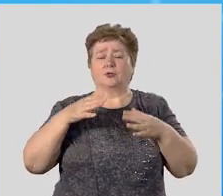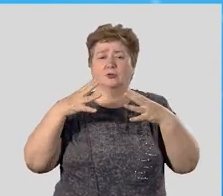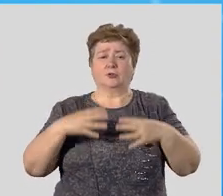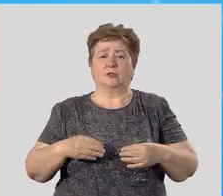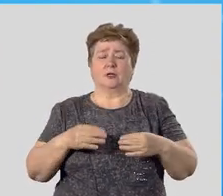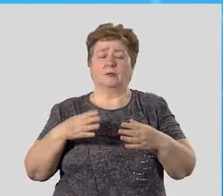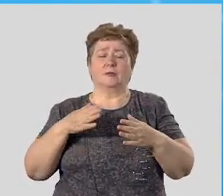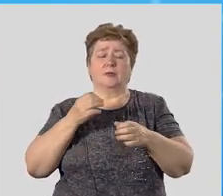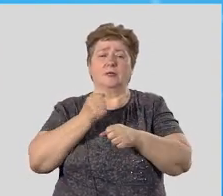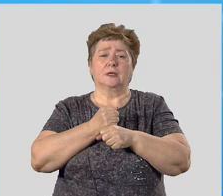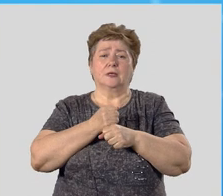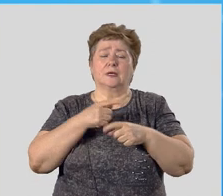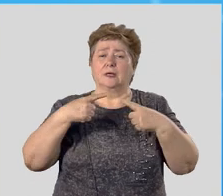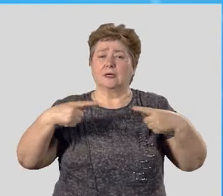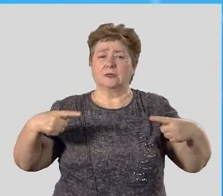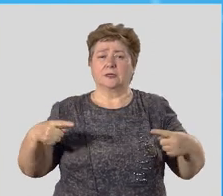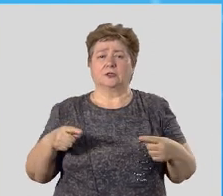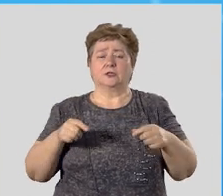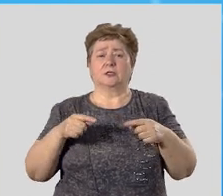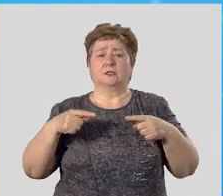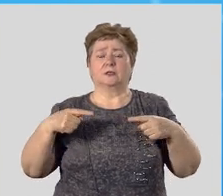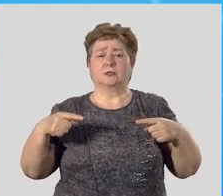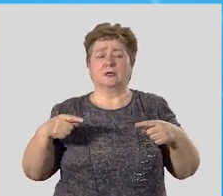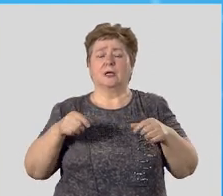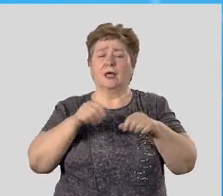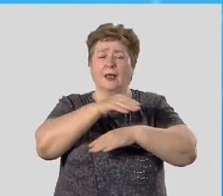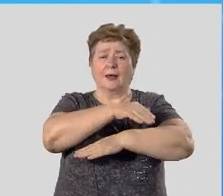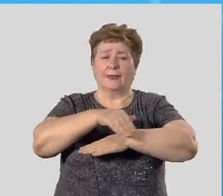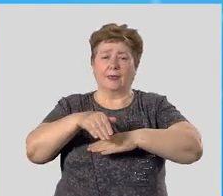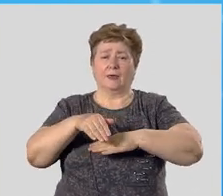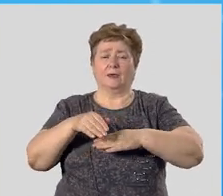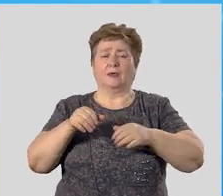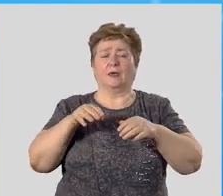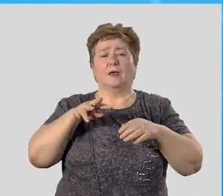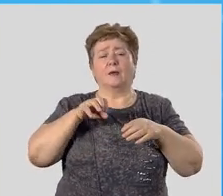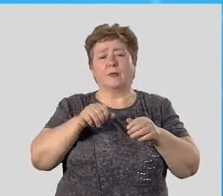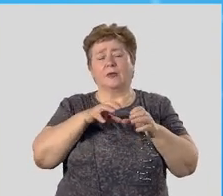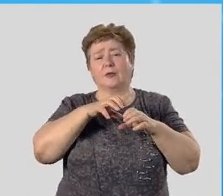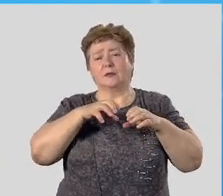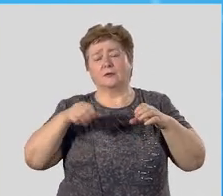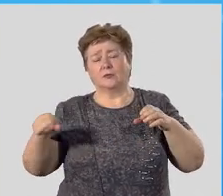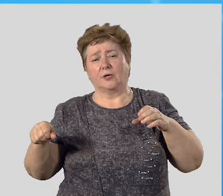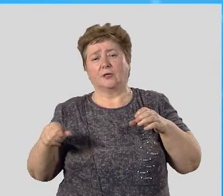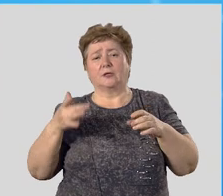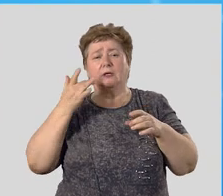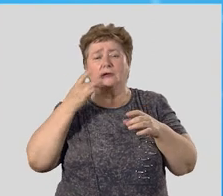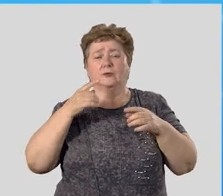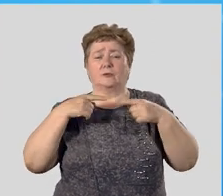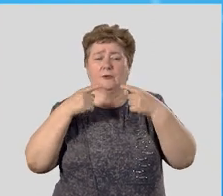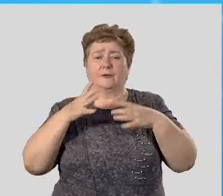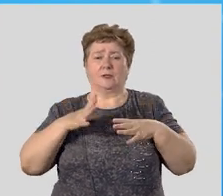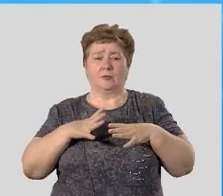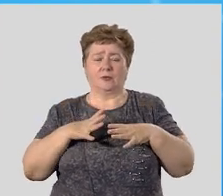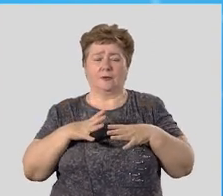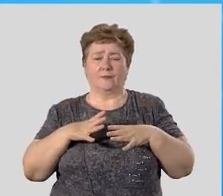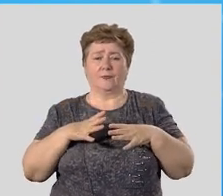телами используют различные разнообразные линейки, метры, рулетки, о чем мы только что с вами